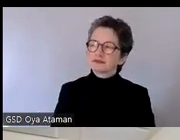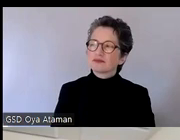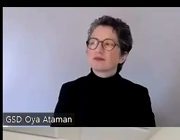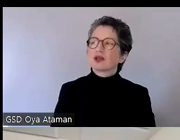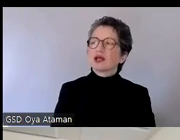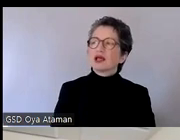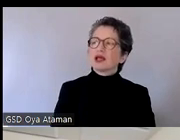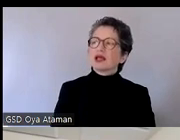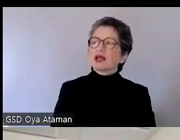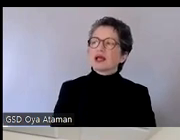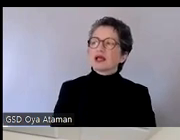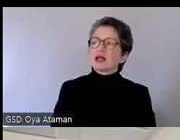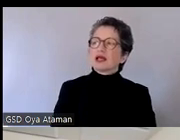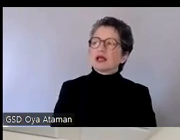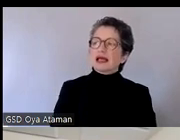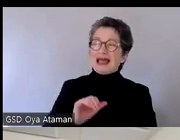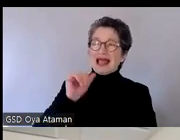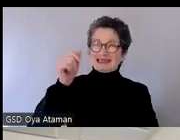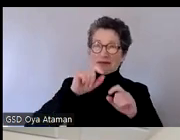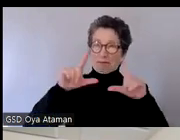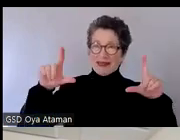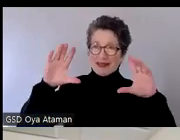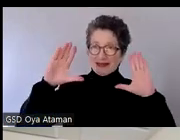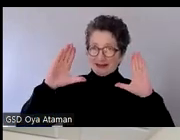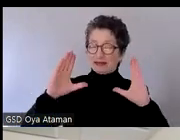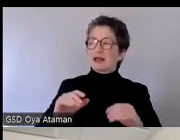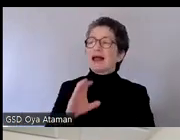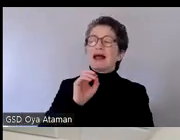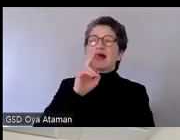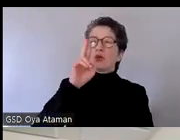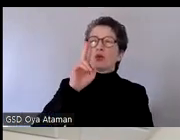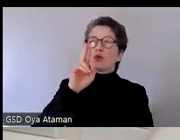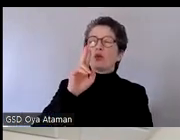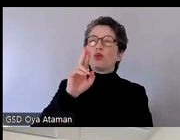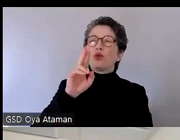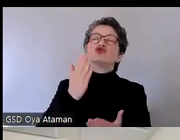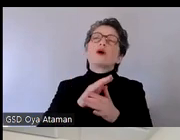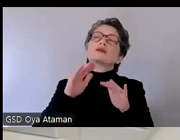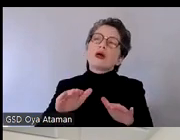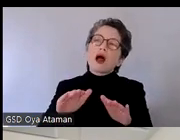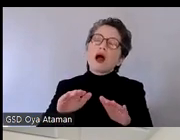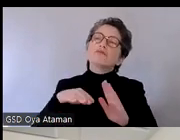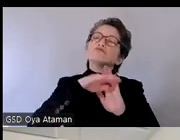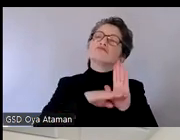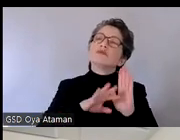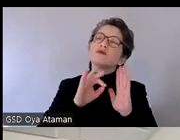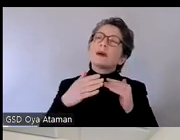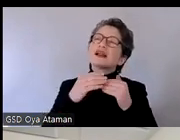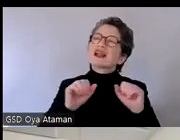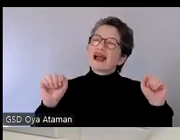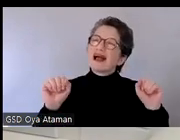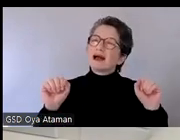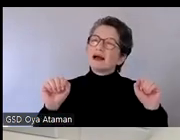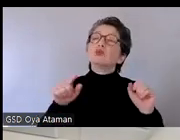der Umsetzung der Rechtsvorschriften der Europäischen Union zur Barrierefreiheit, besonders das European Accessibility